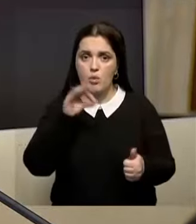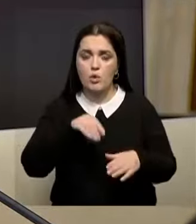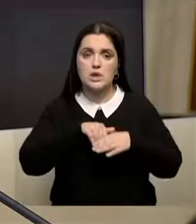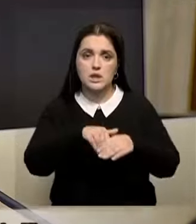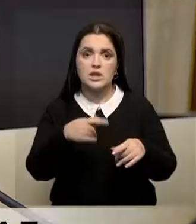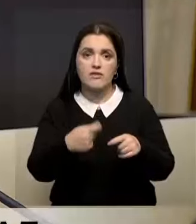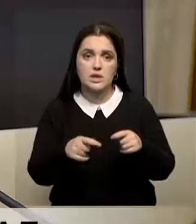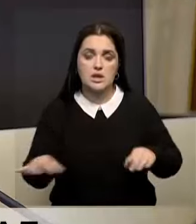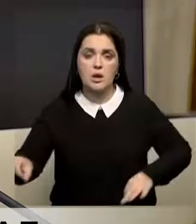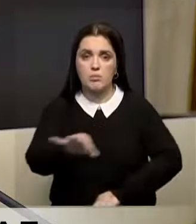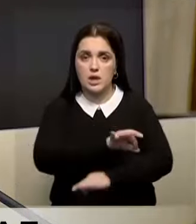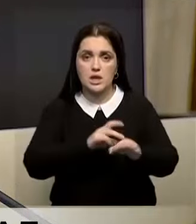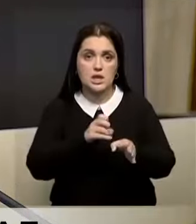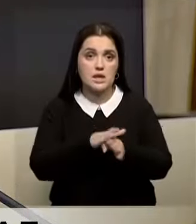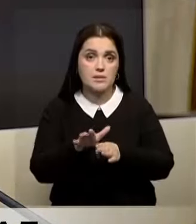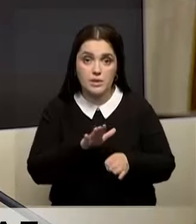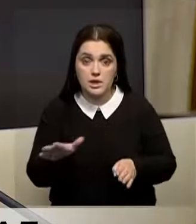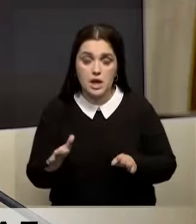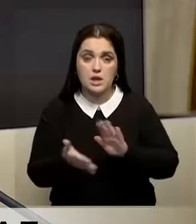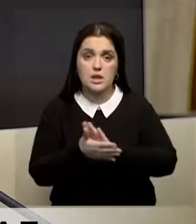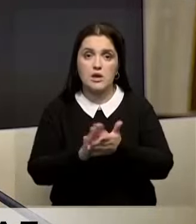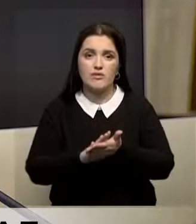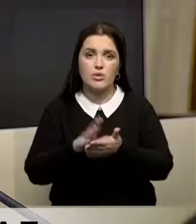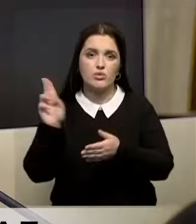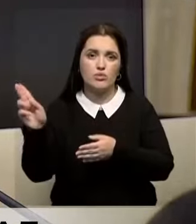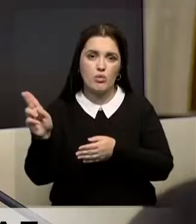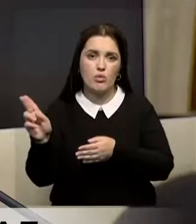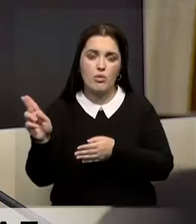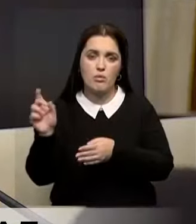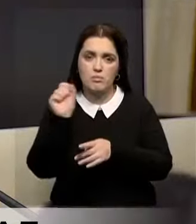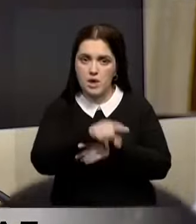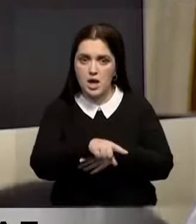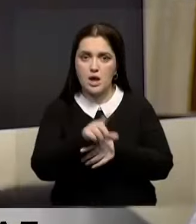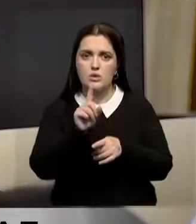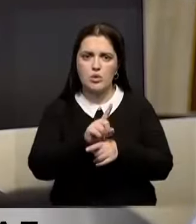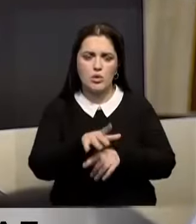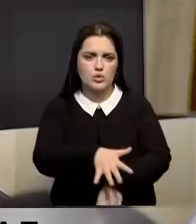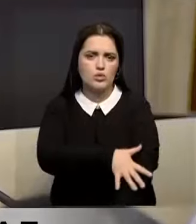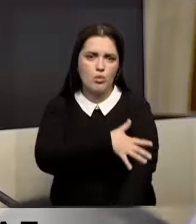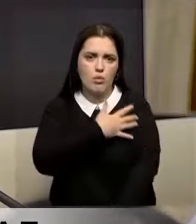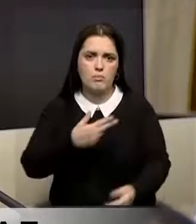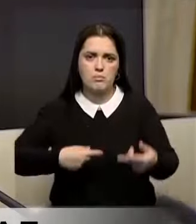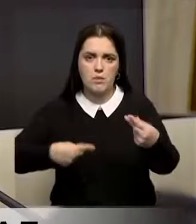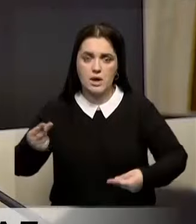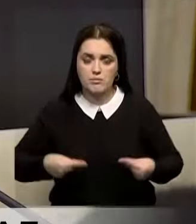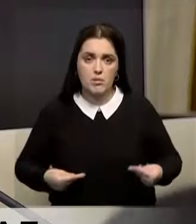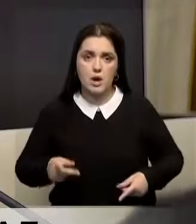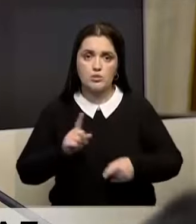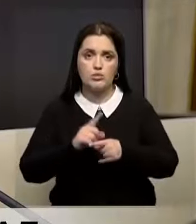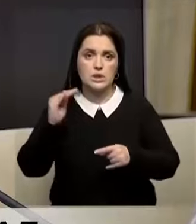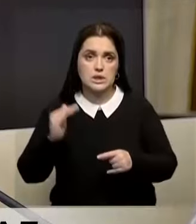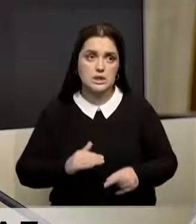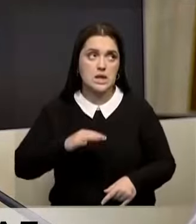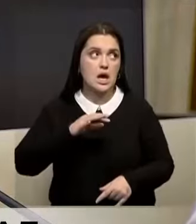инвестпроектам, неисполнение договорных обязательств поставщиками, долгие процедуры согласования, а также низкая эффективность